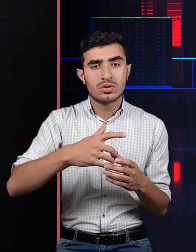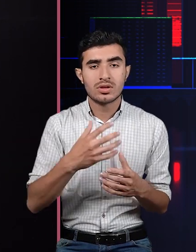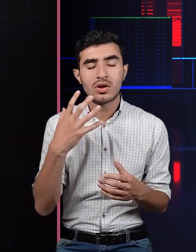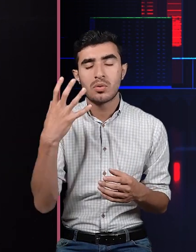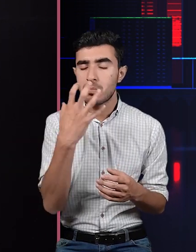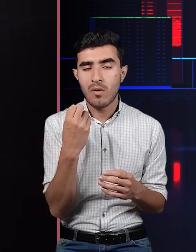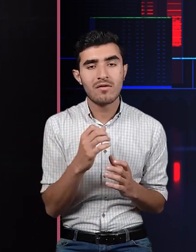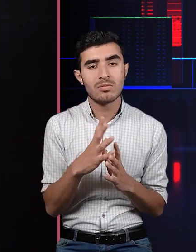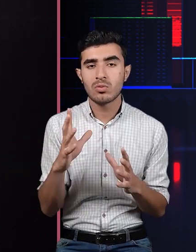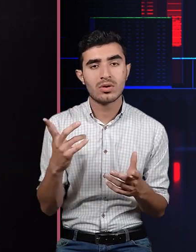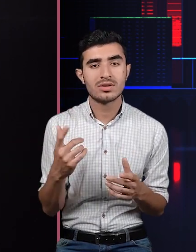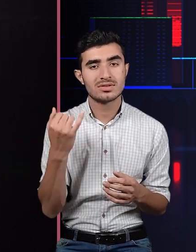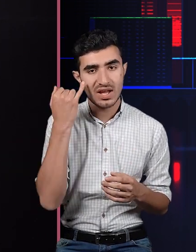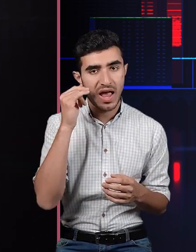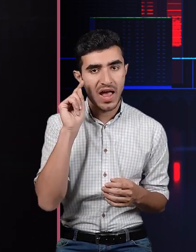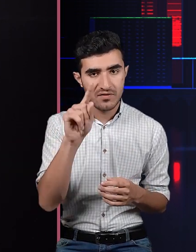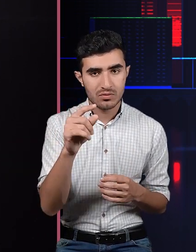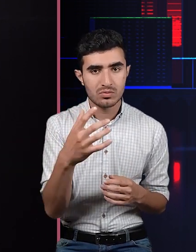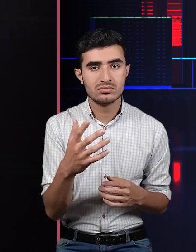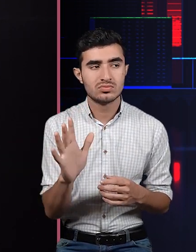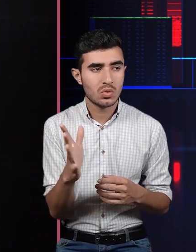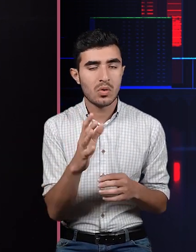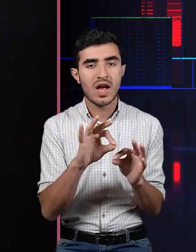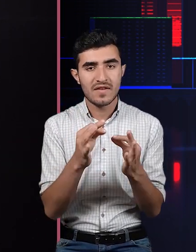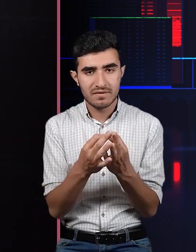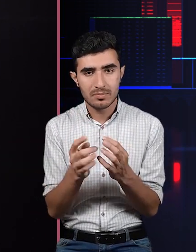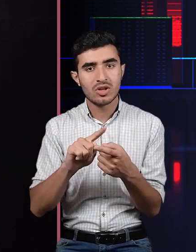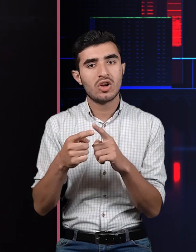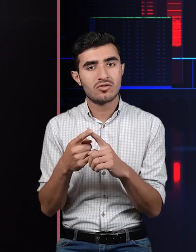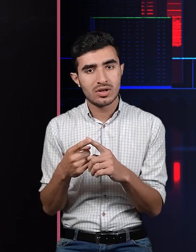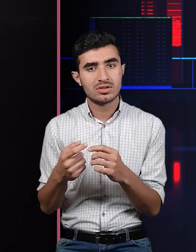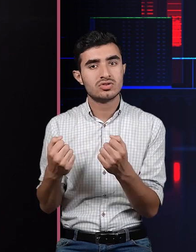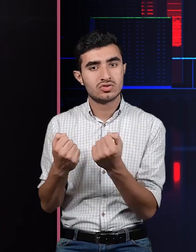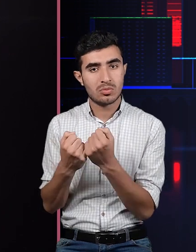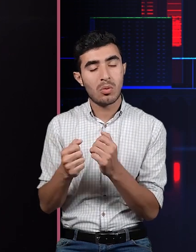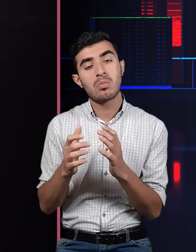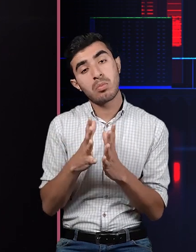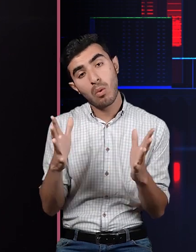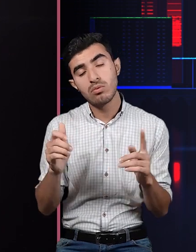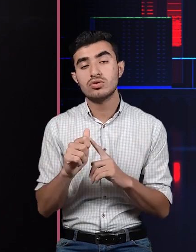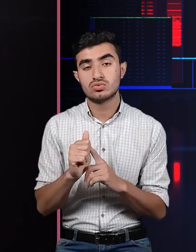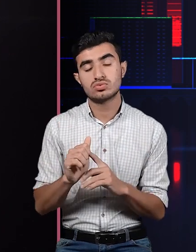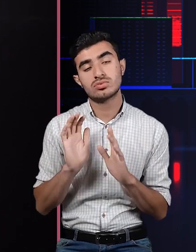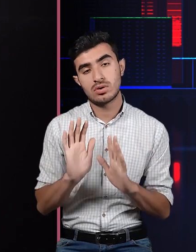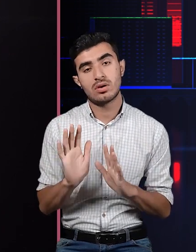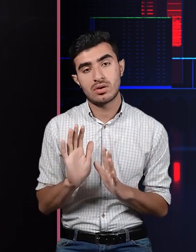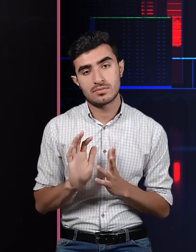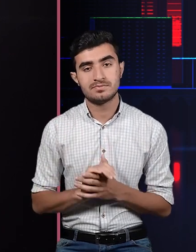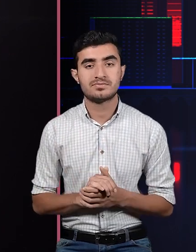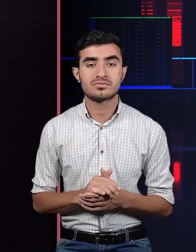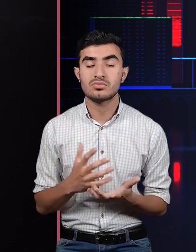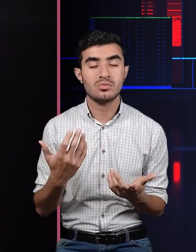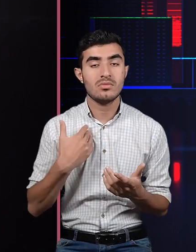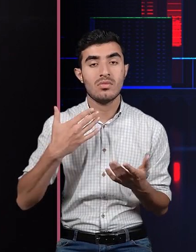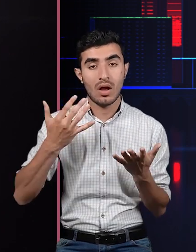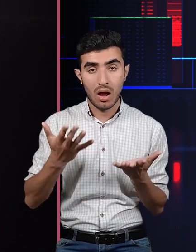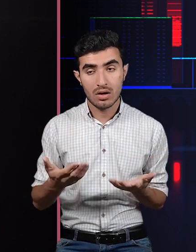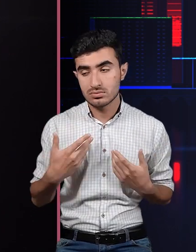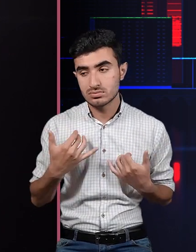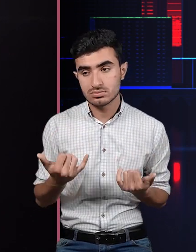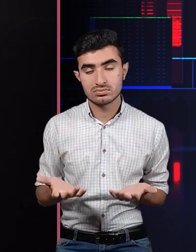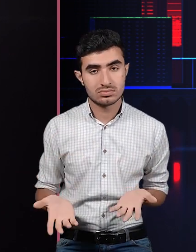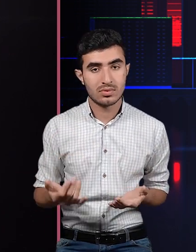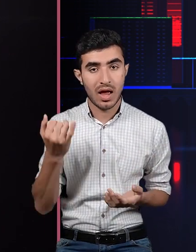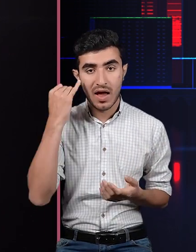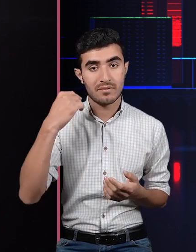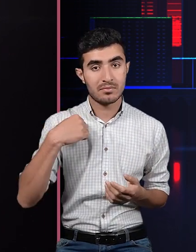कुकिंग का, इतना एक खूबसूरत काम है जिसको आपके इर्द गिर्द आपकी फैमिली और फ्रेंड्स का सपोर्ट की बड़ी आपको ज़रूरत होती है. आज मैं जहाँ